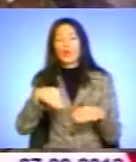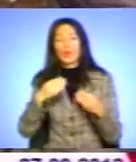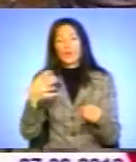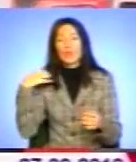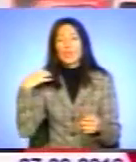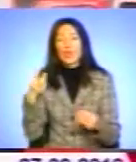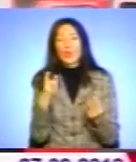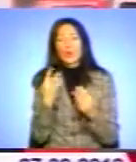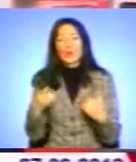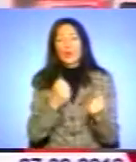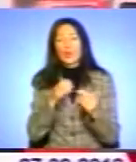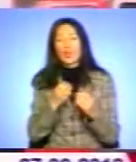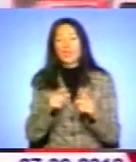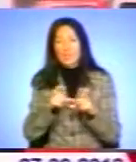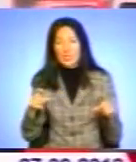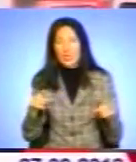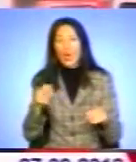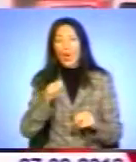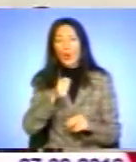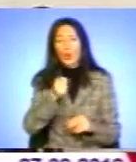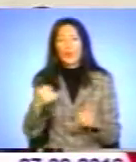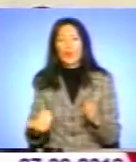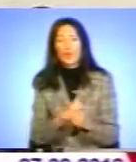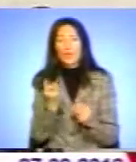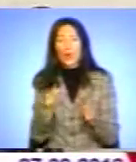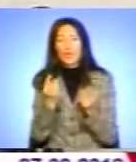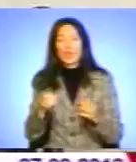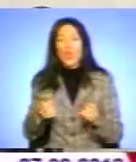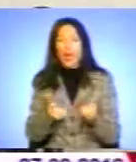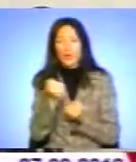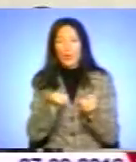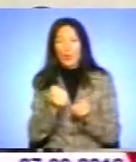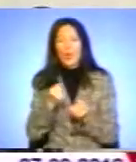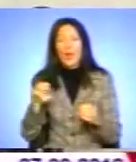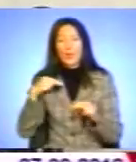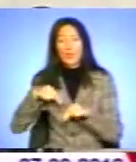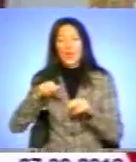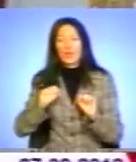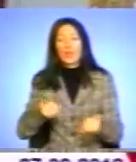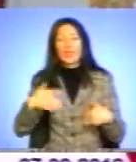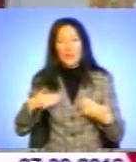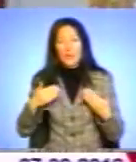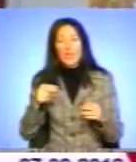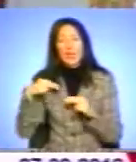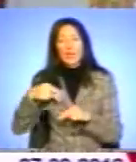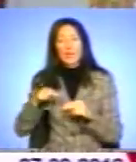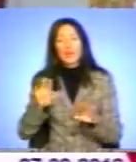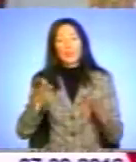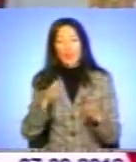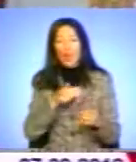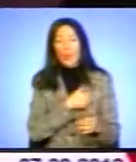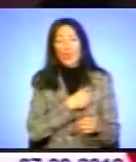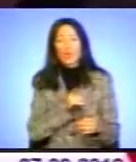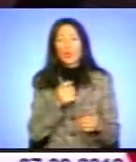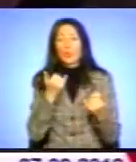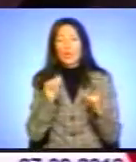пожежно-рятувальної частини ключі від нового пожежного автомобіля. Представники влади привітали працівників з подією і побажали, щоб надзвичайних